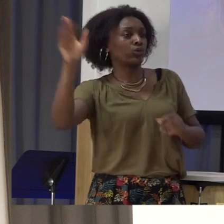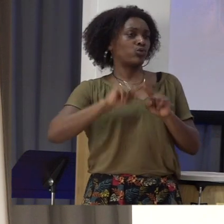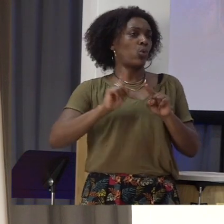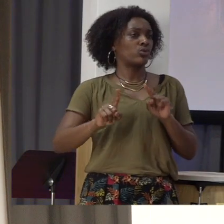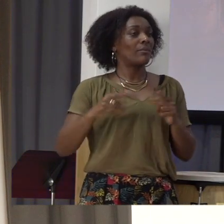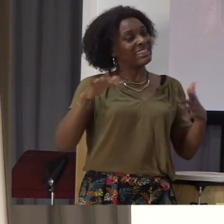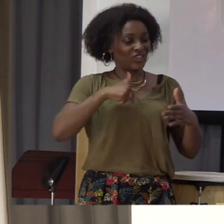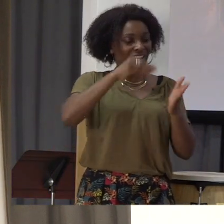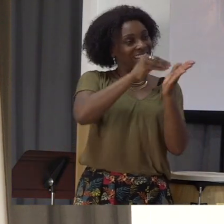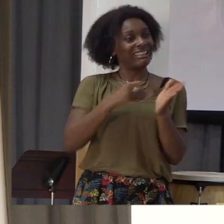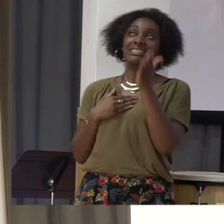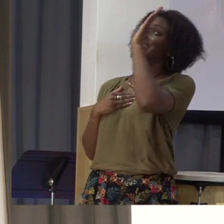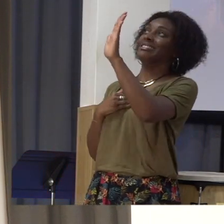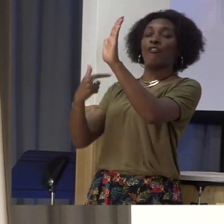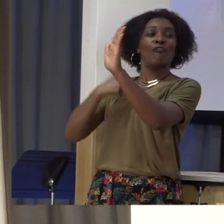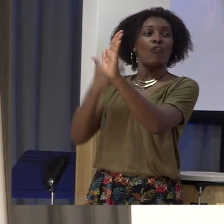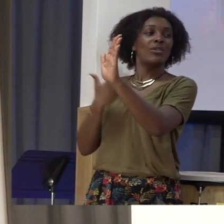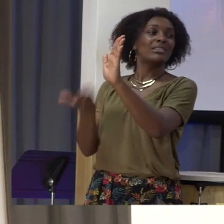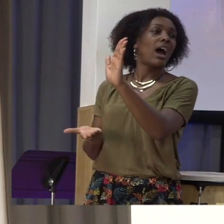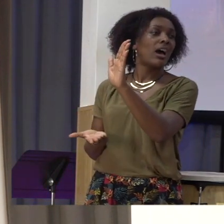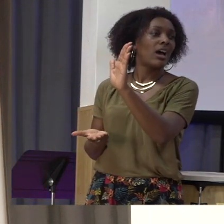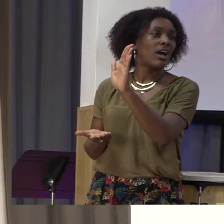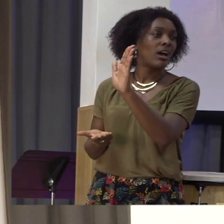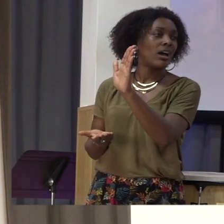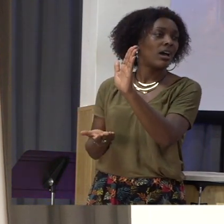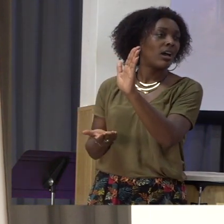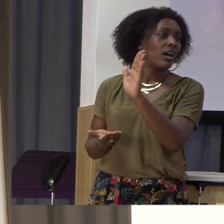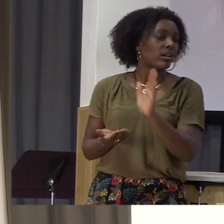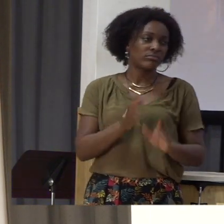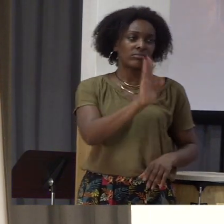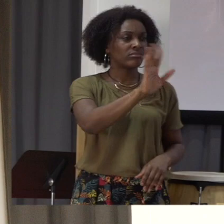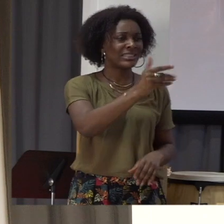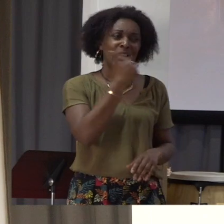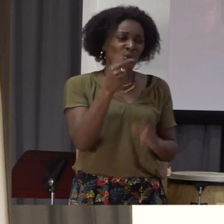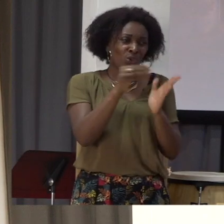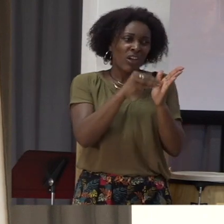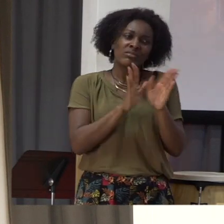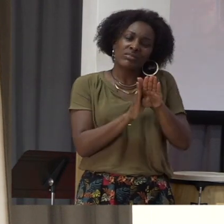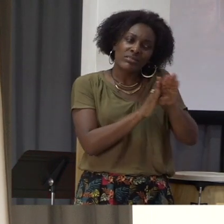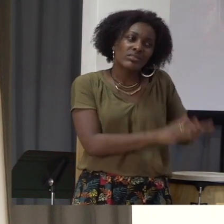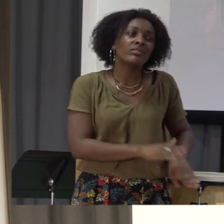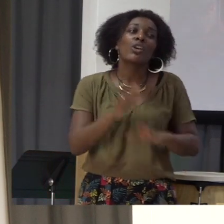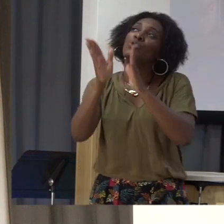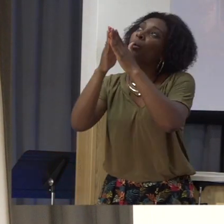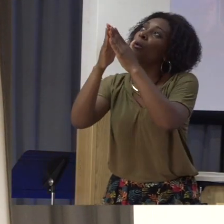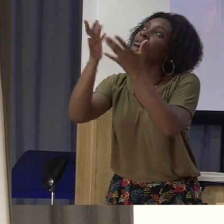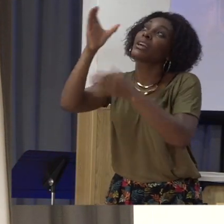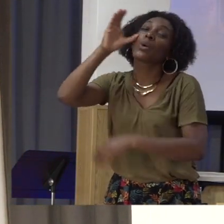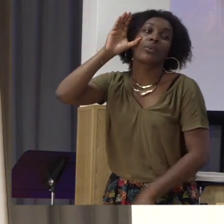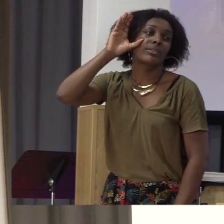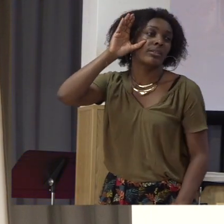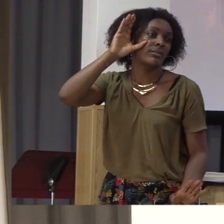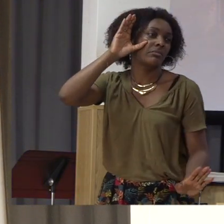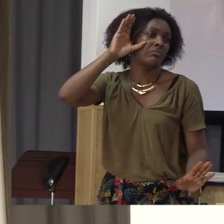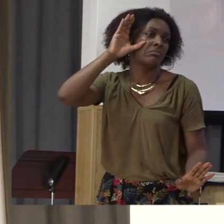vie qui impacte, une vie qui fait la différence, ne venez pas avec une liste toute faite devant Dieu. Venez tout simplement devant lui